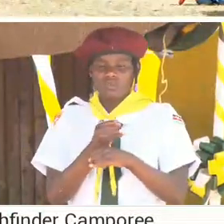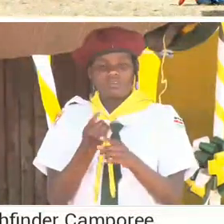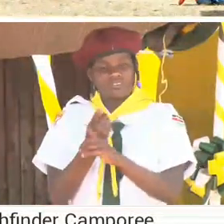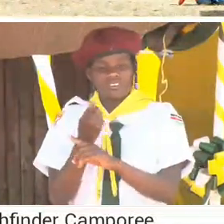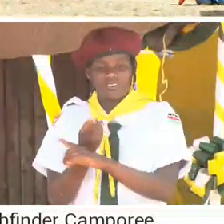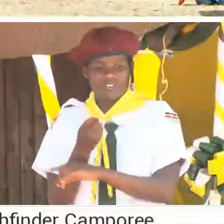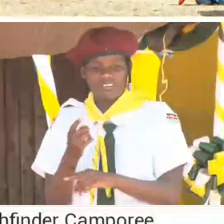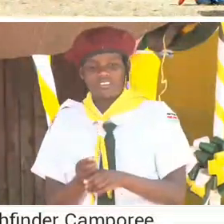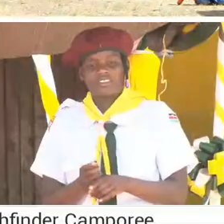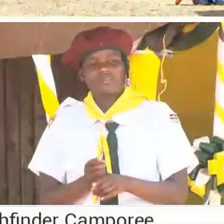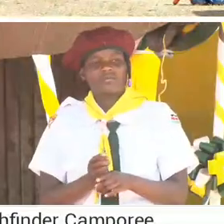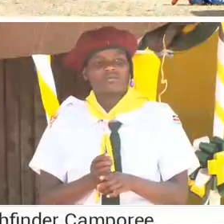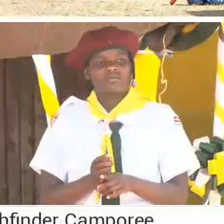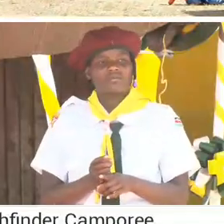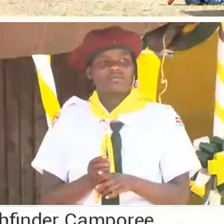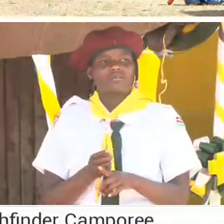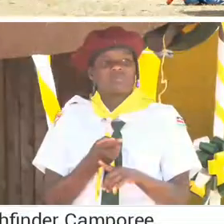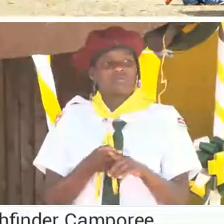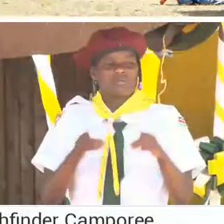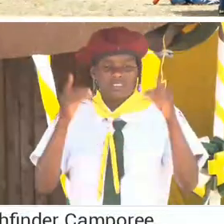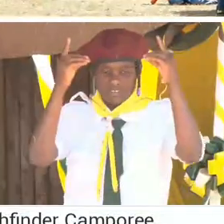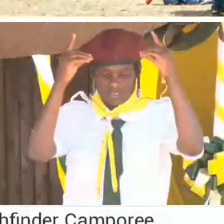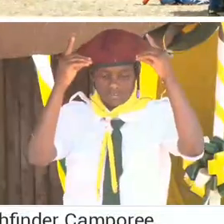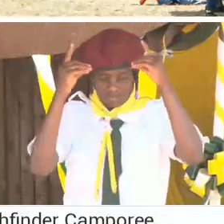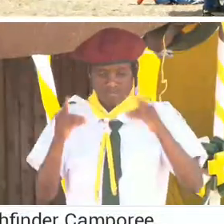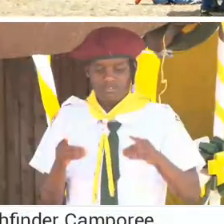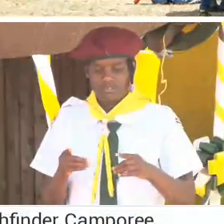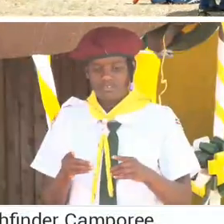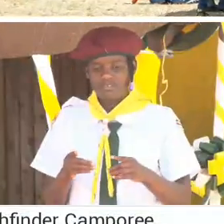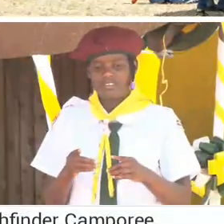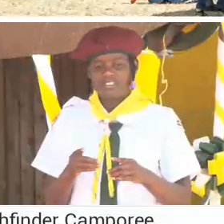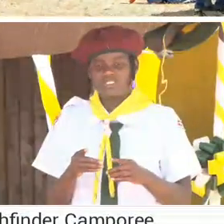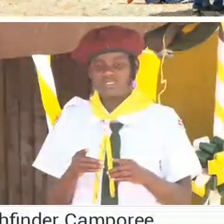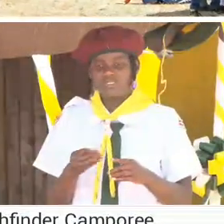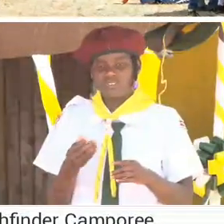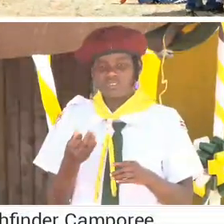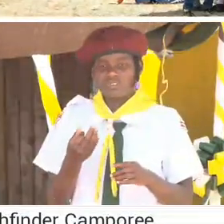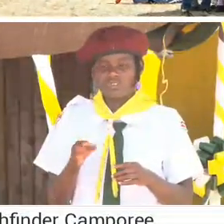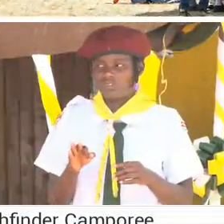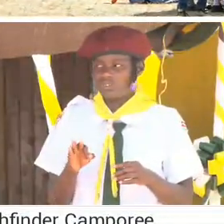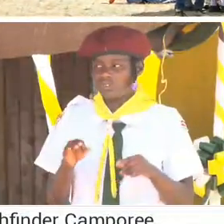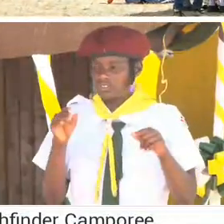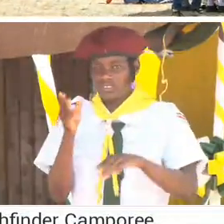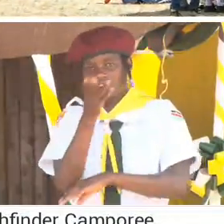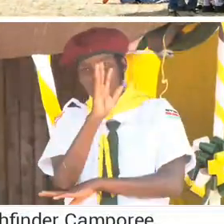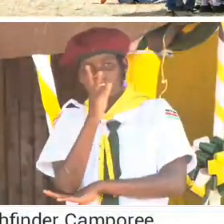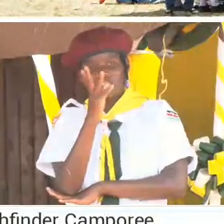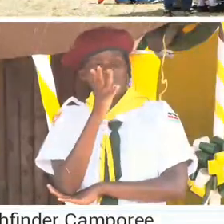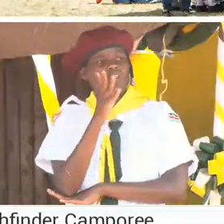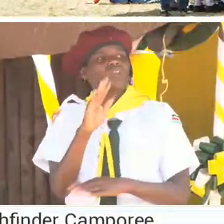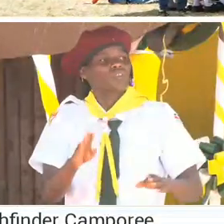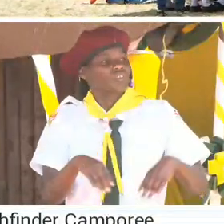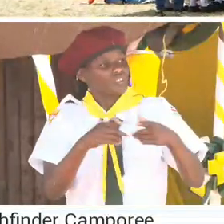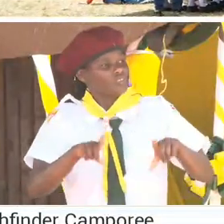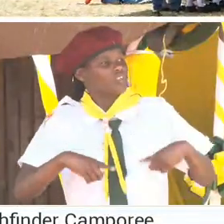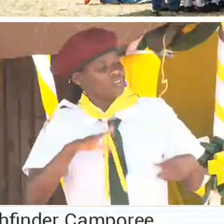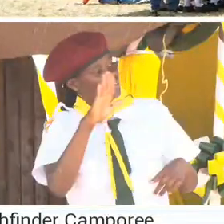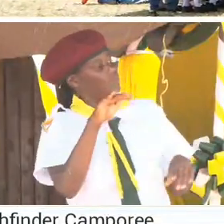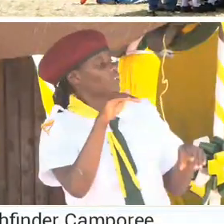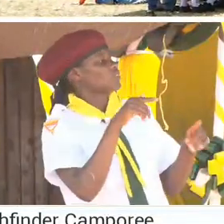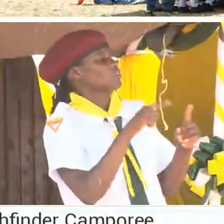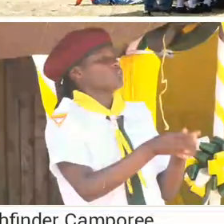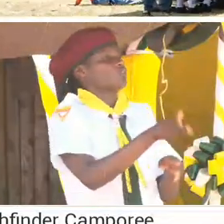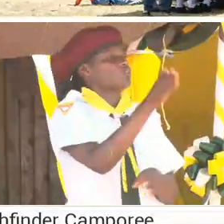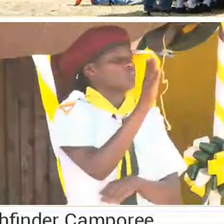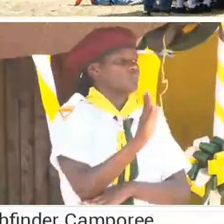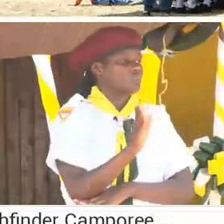ya lakini uamuzi wa busara. Kima unaweza kufanya mchana wa leo ni kutoa maisha yako kwa Yesu. Njoo,